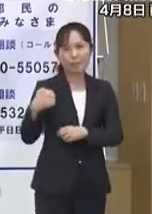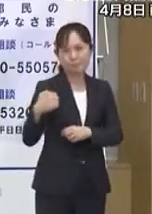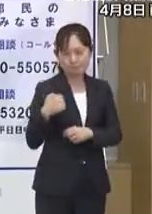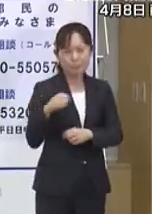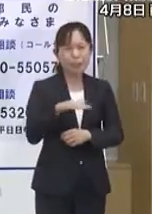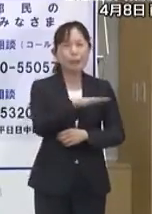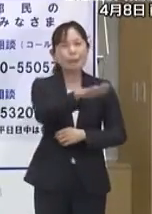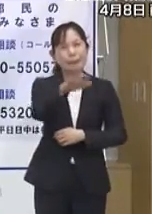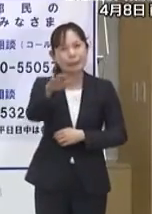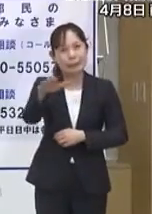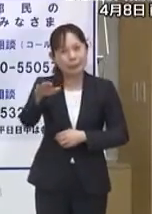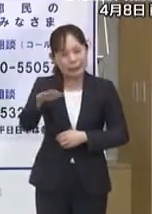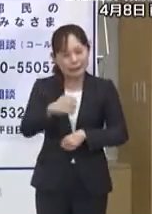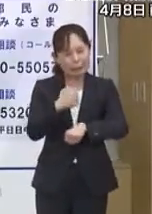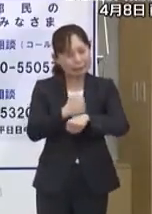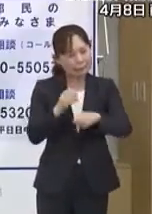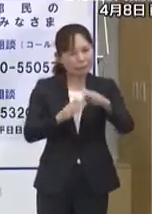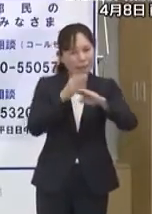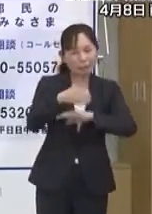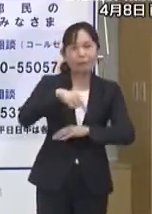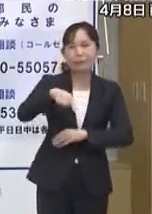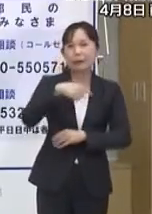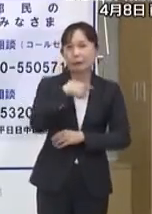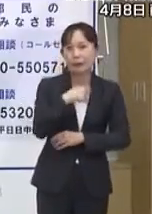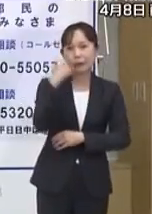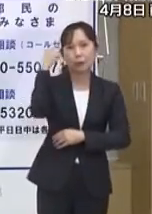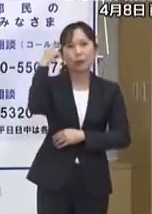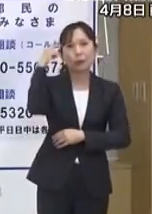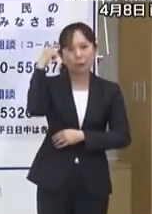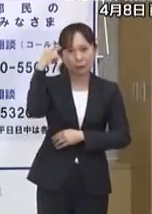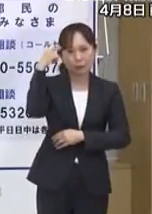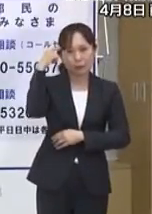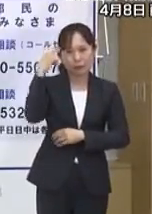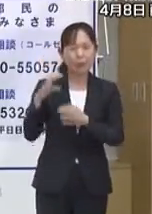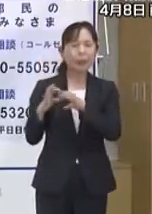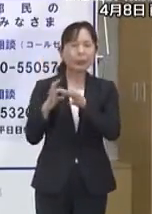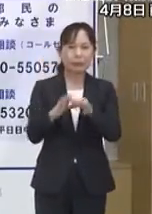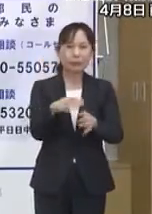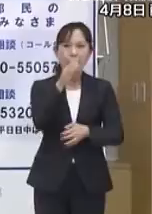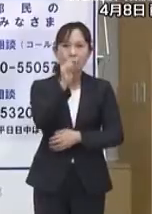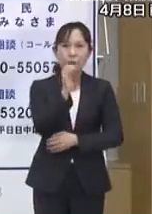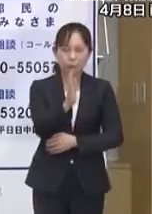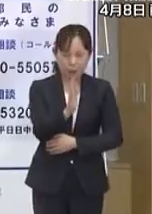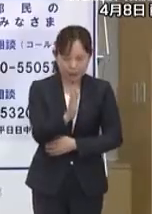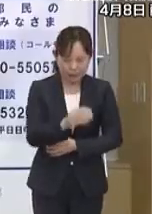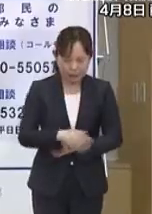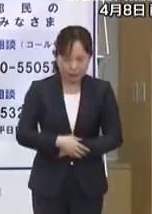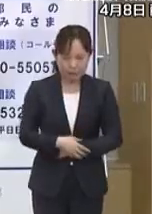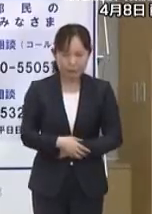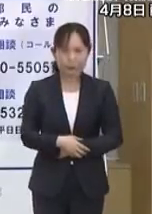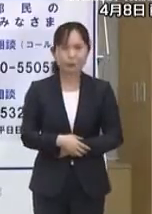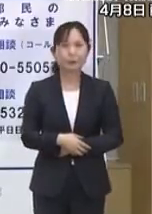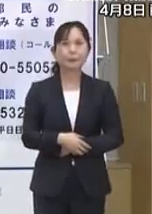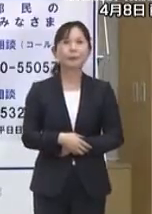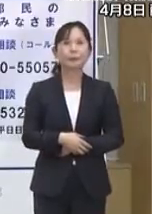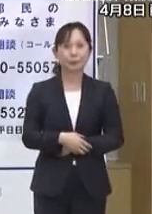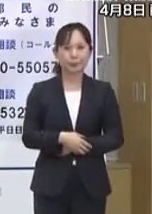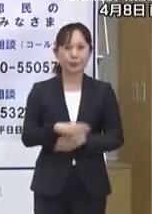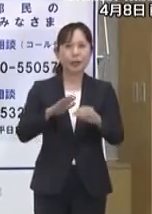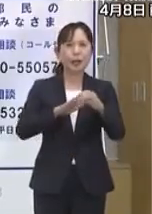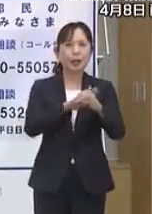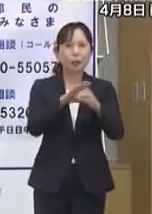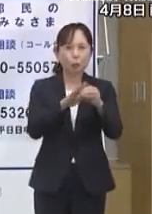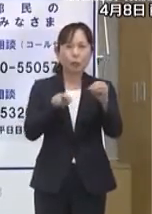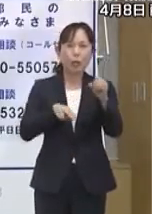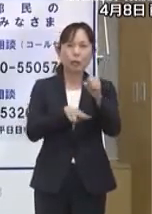みんなでこの難局を乗り切ってまいりたいと思いますのでどうぞ引き続き宜しくお願いを致します新型